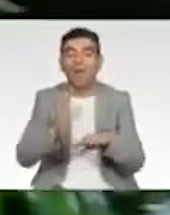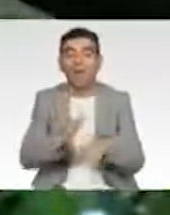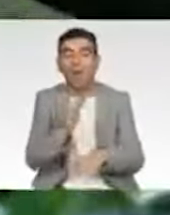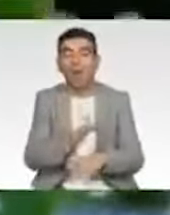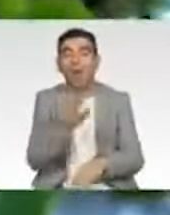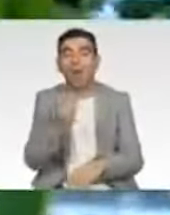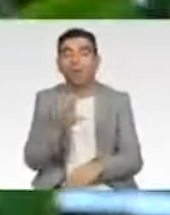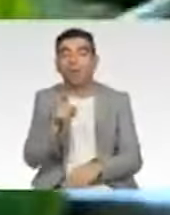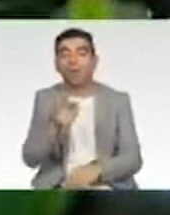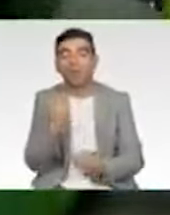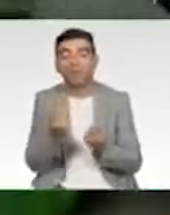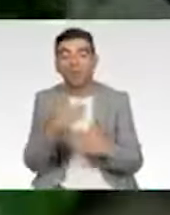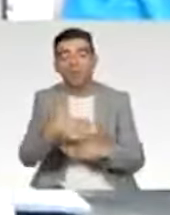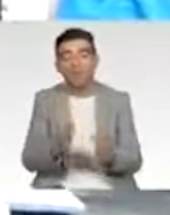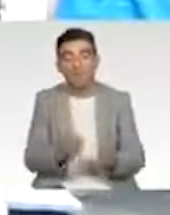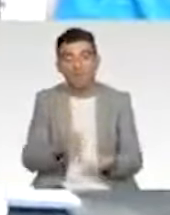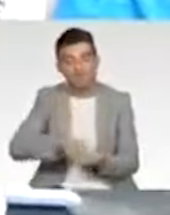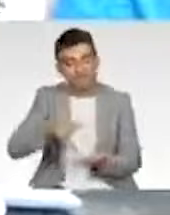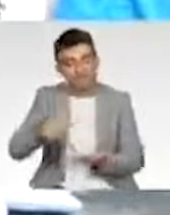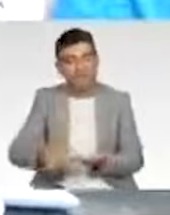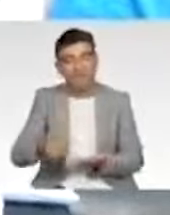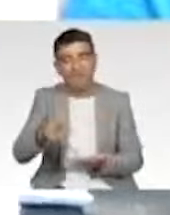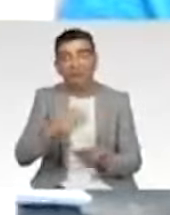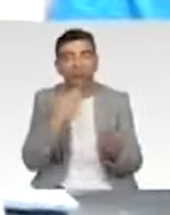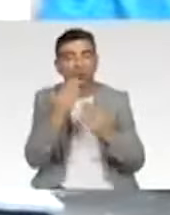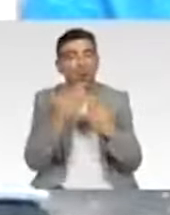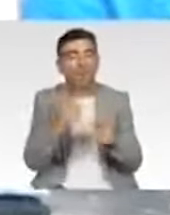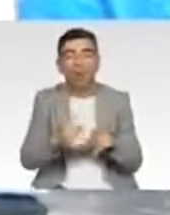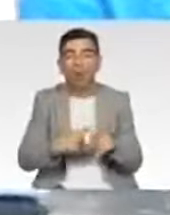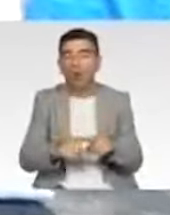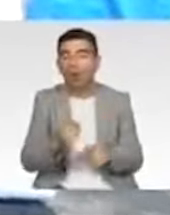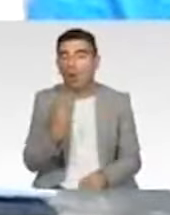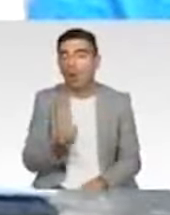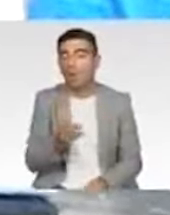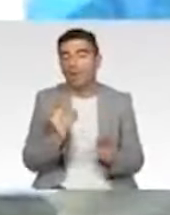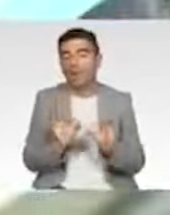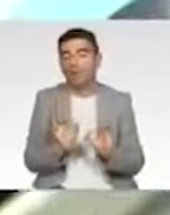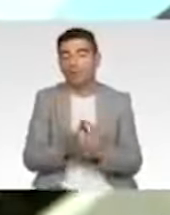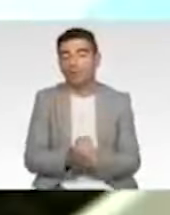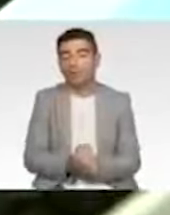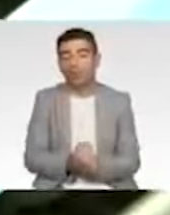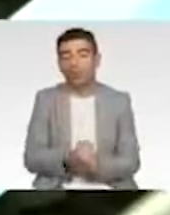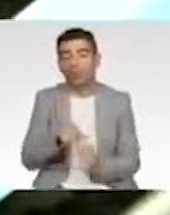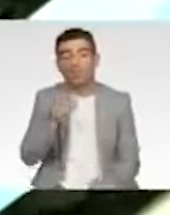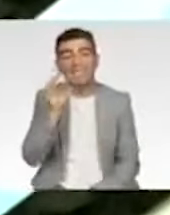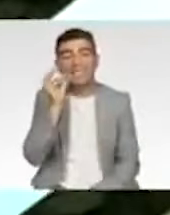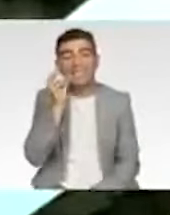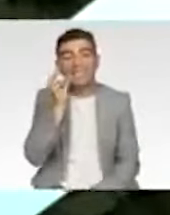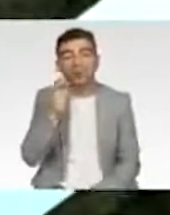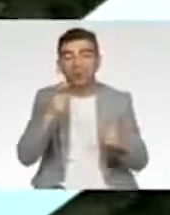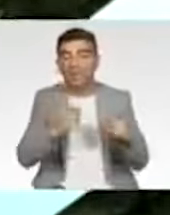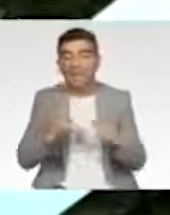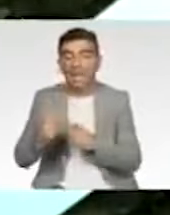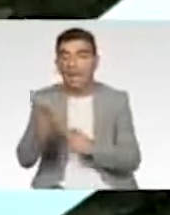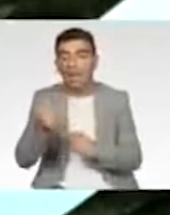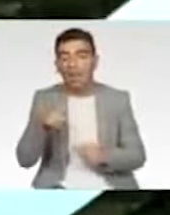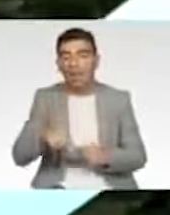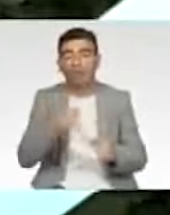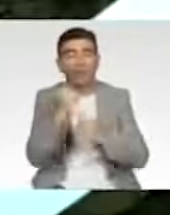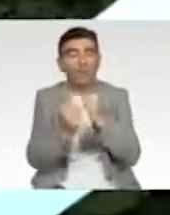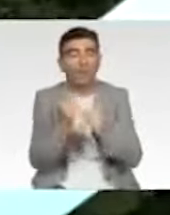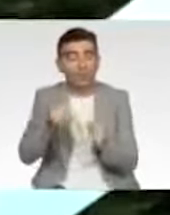değmeden işlenip paketleniyor ve sohbetlerimize ortak olmaya başlıyor. Giresun'da yer alan bu